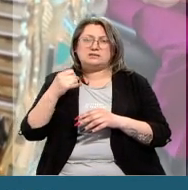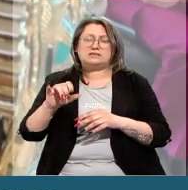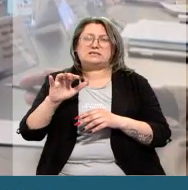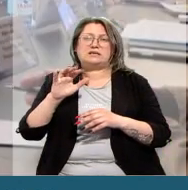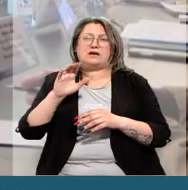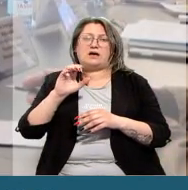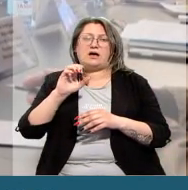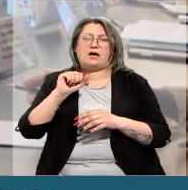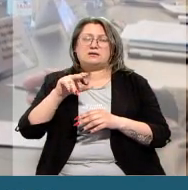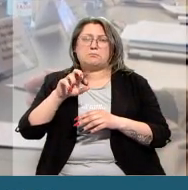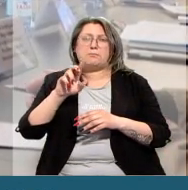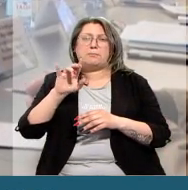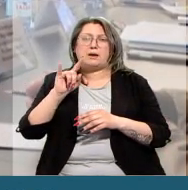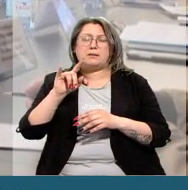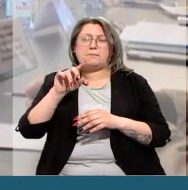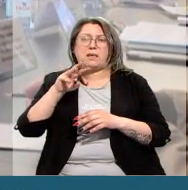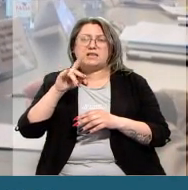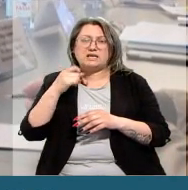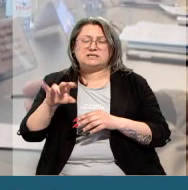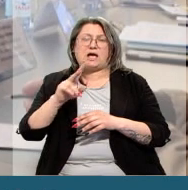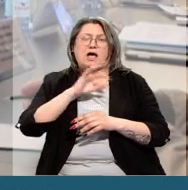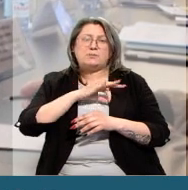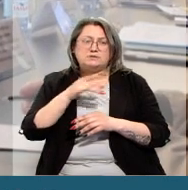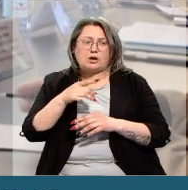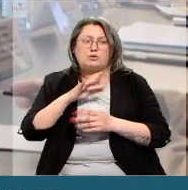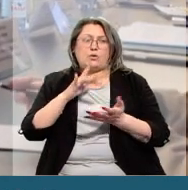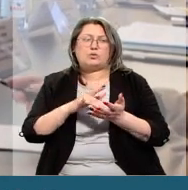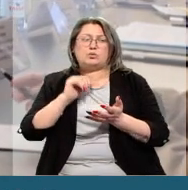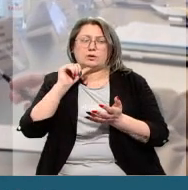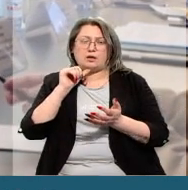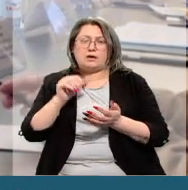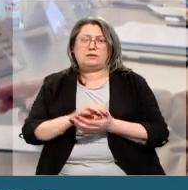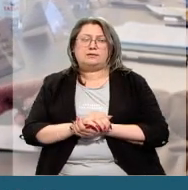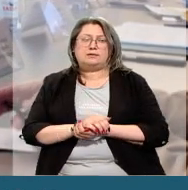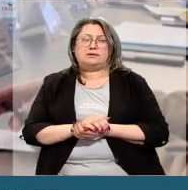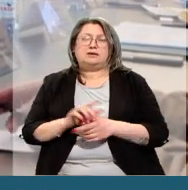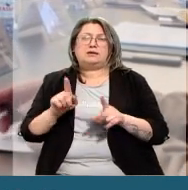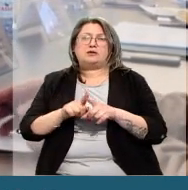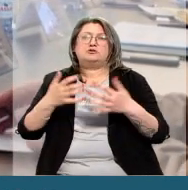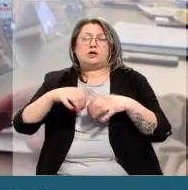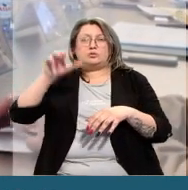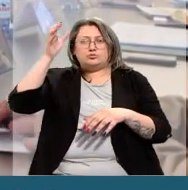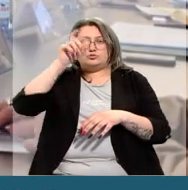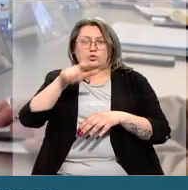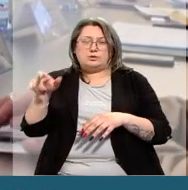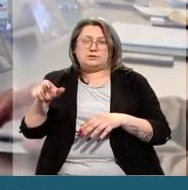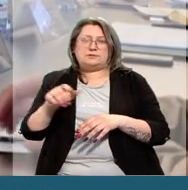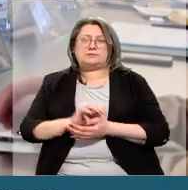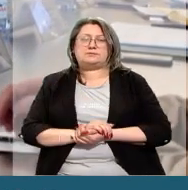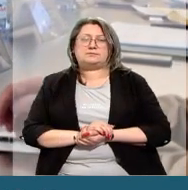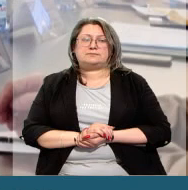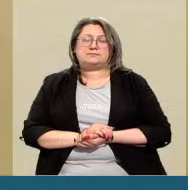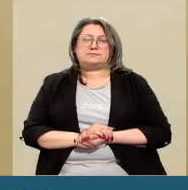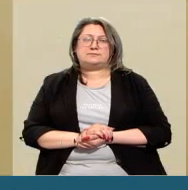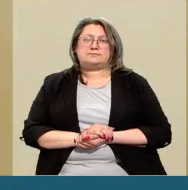халқының наразылығы. Бұл ұлттардың кеңестік отарлауға қарсы жасаған интернационалдық ерлігі. Конференцияға қатысушы ғалымдар